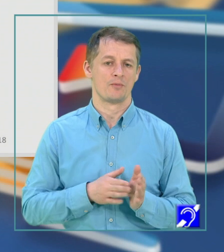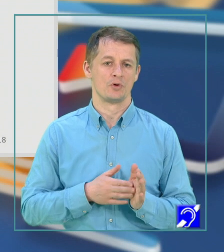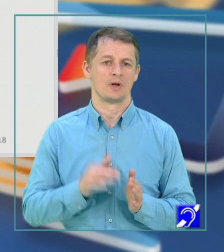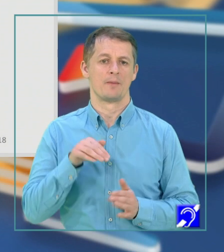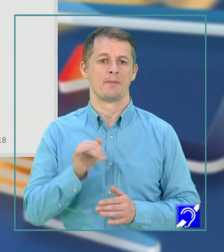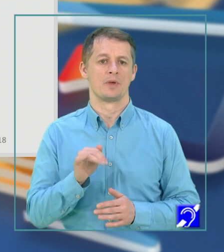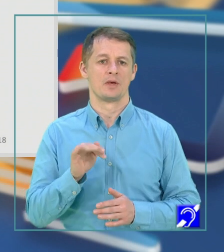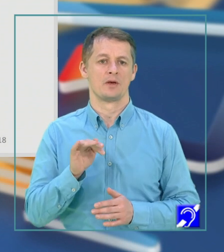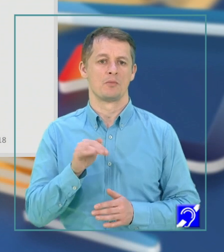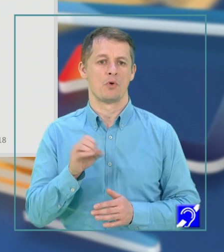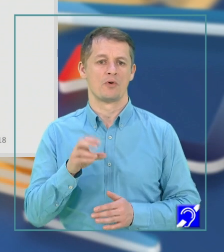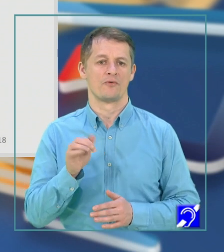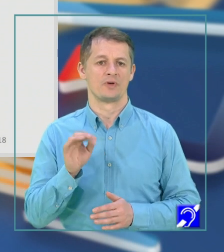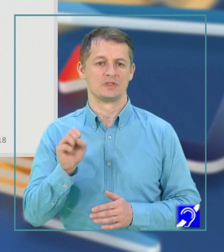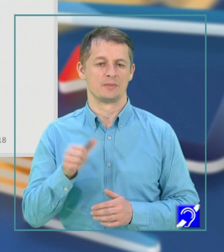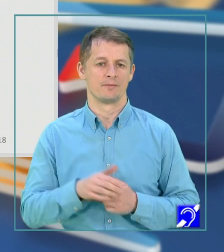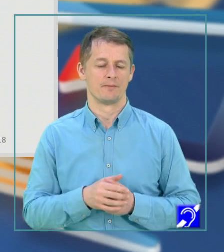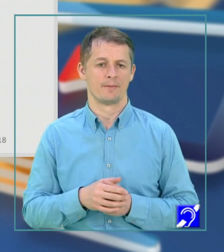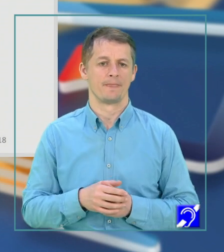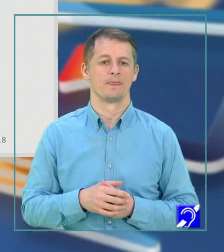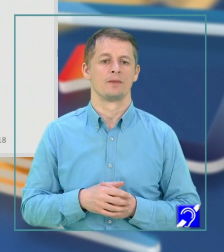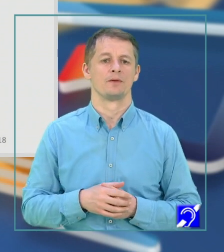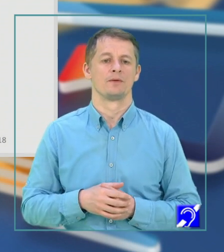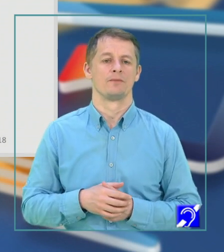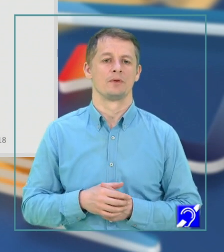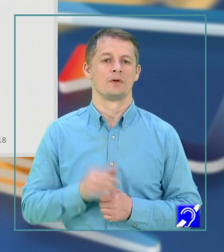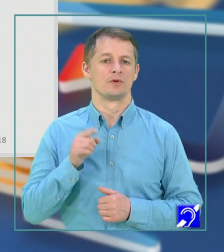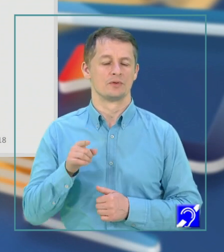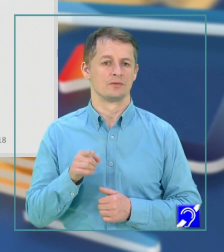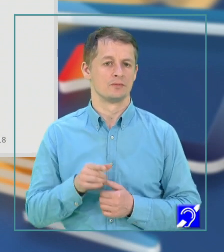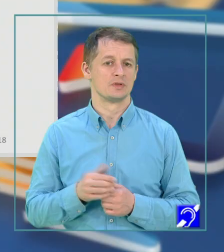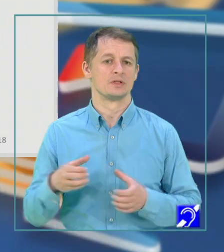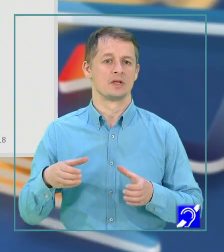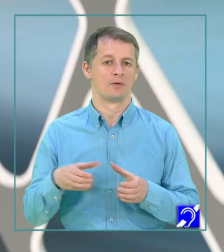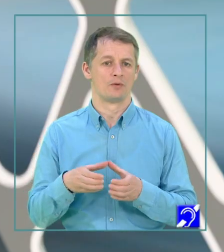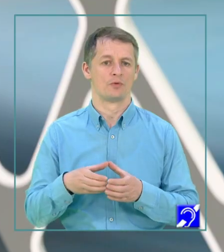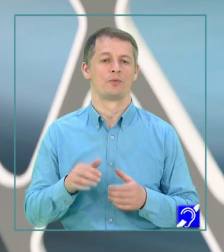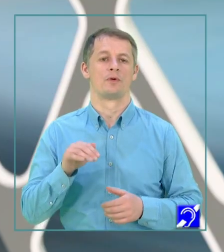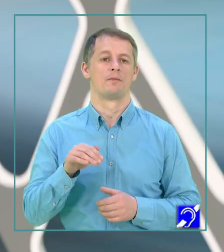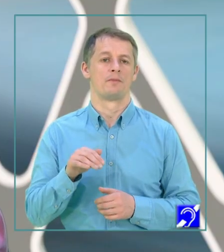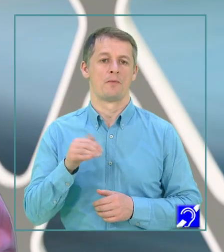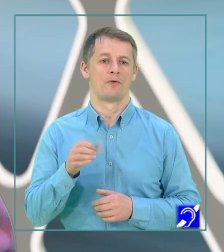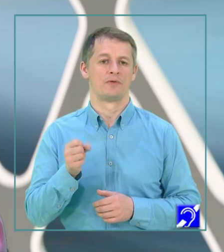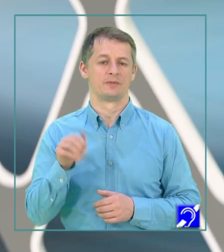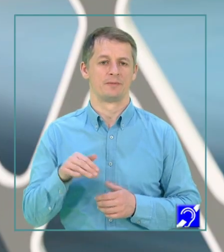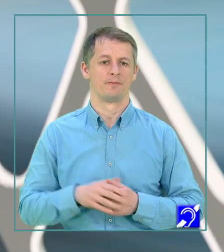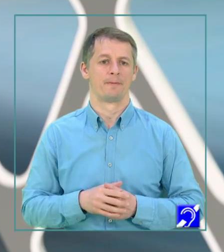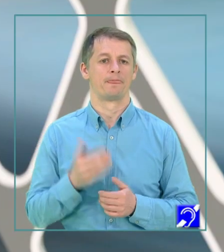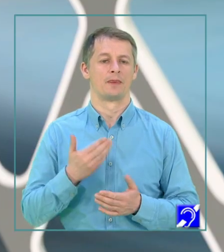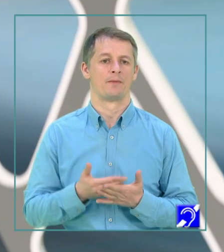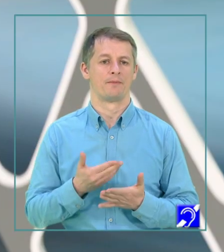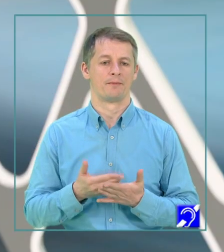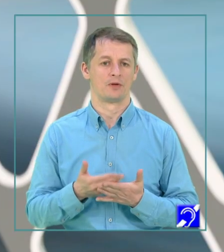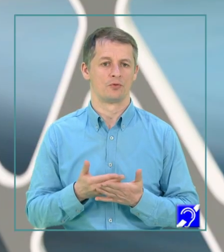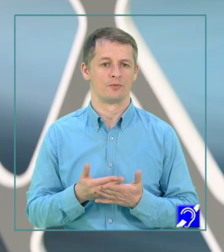din bijectivitate, deducem că funcția este izomorfism de grupuri. Pentru a exersa noțiunile pe care